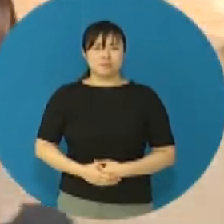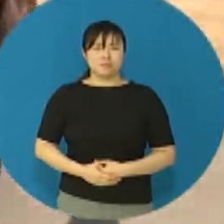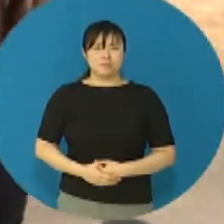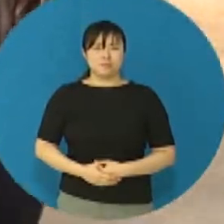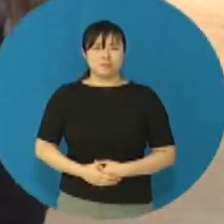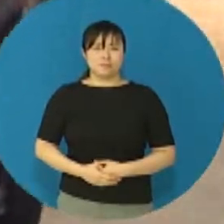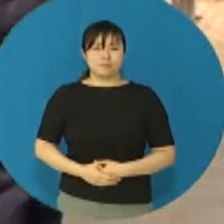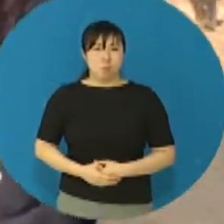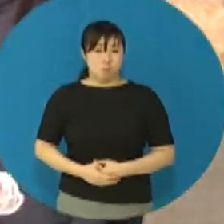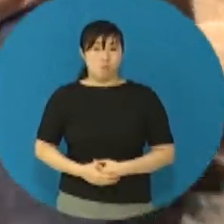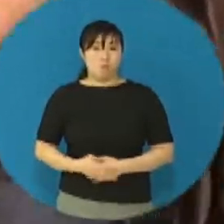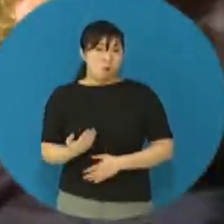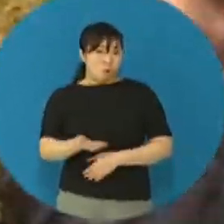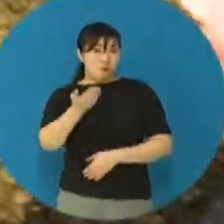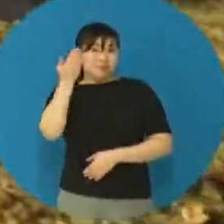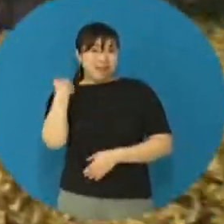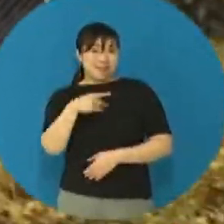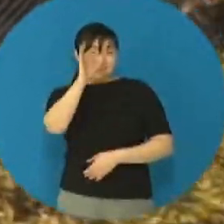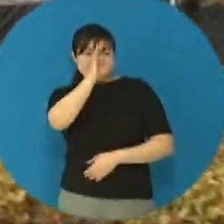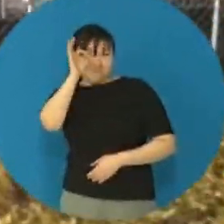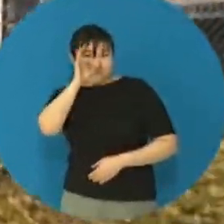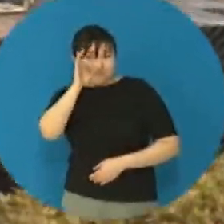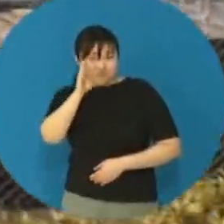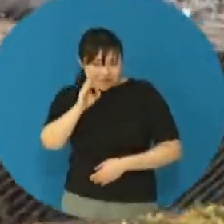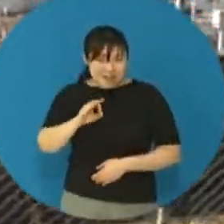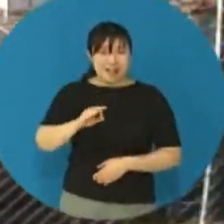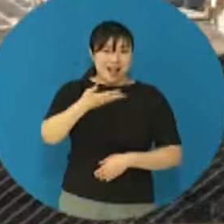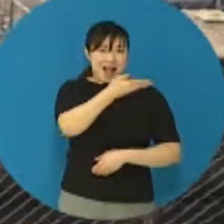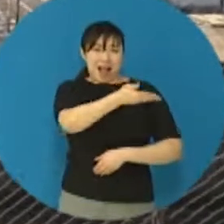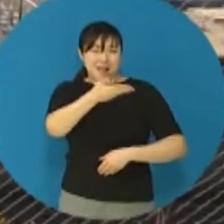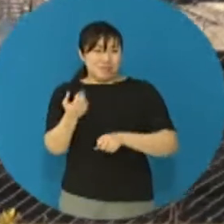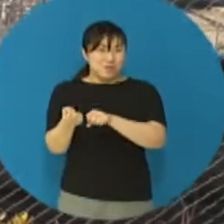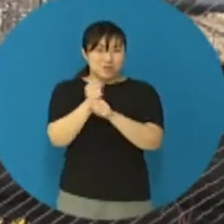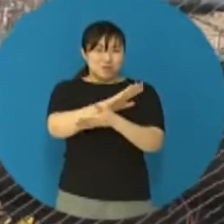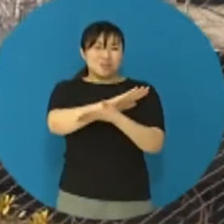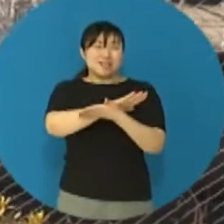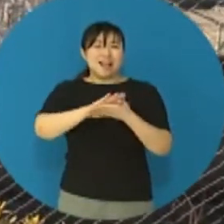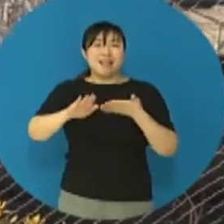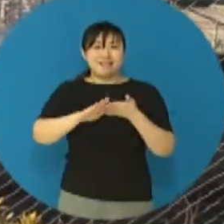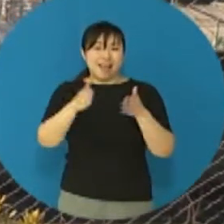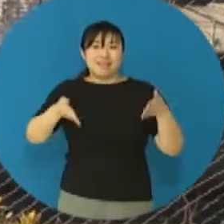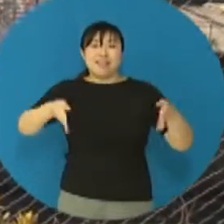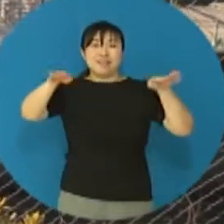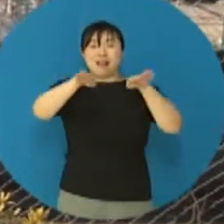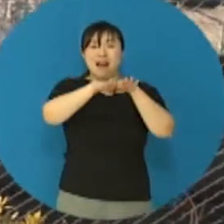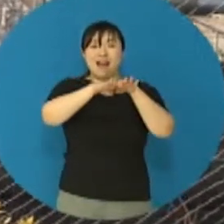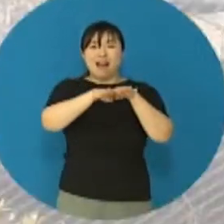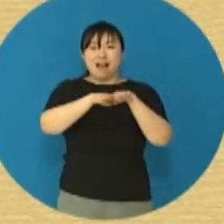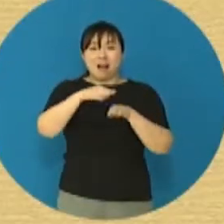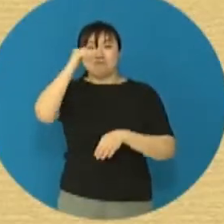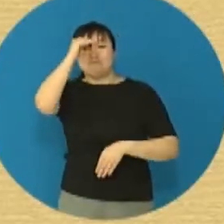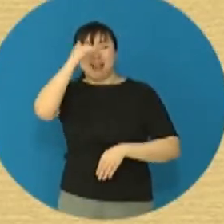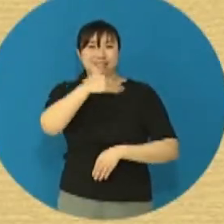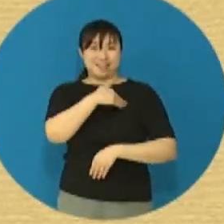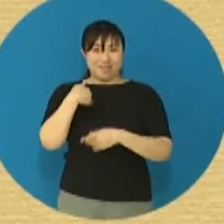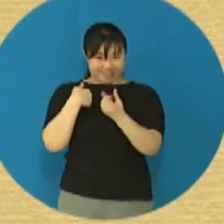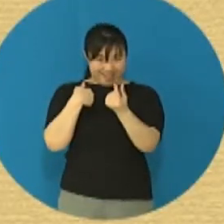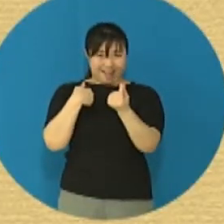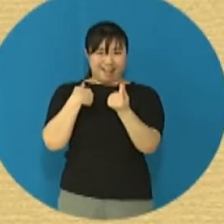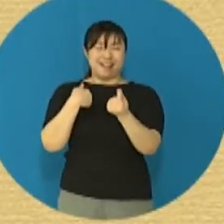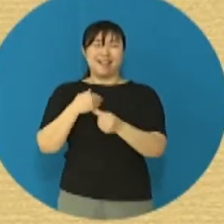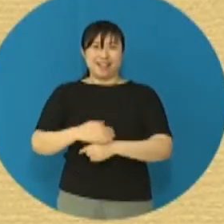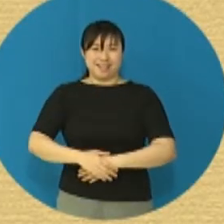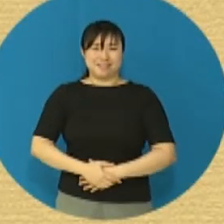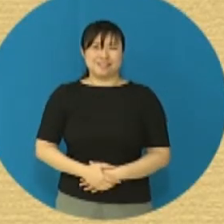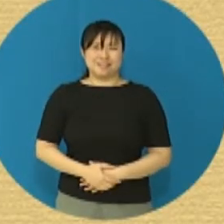さっき見せていただいた水再生センターの施設が見えますね。水再生